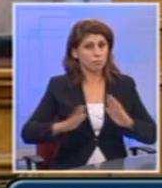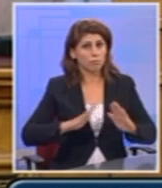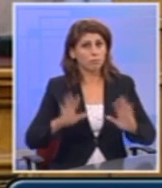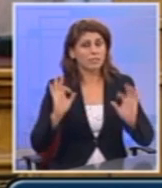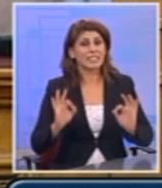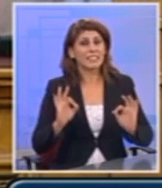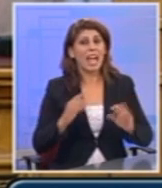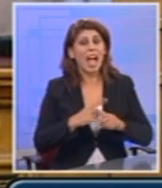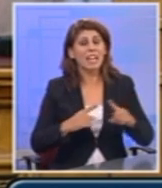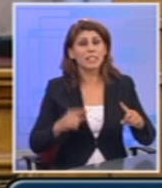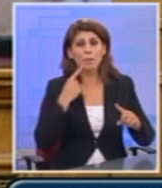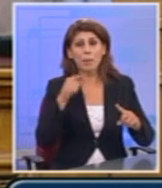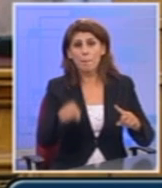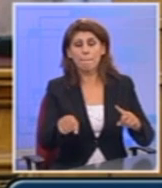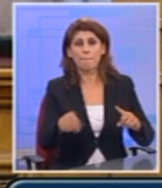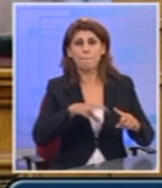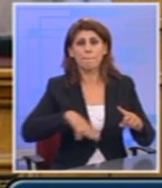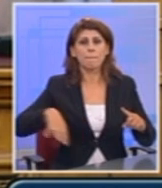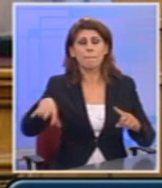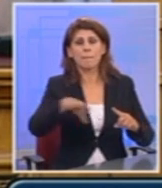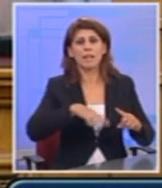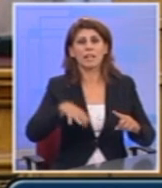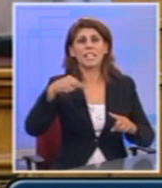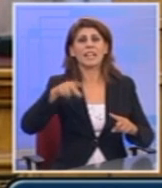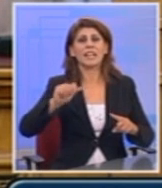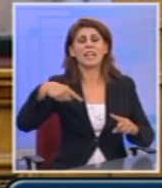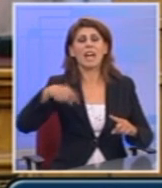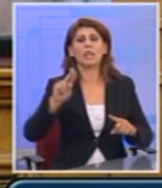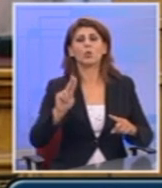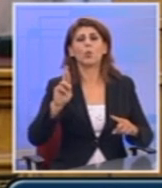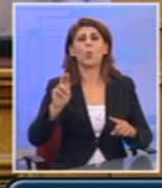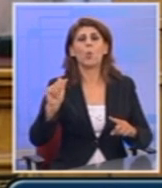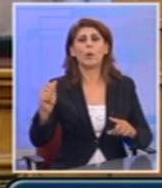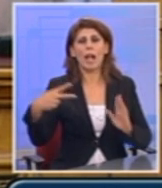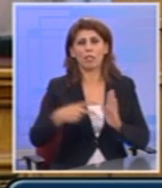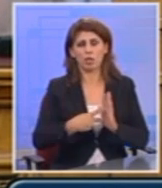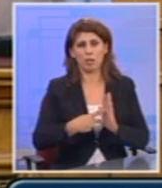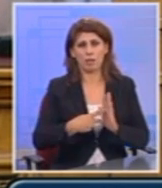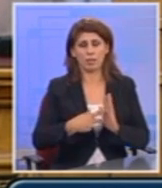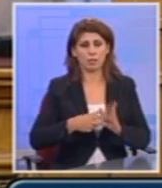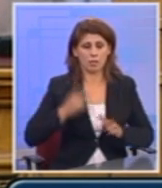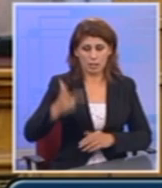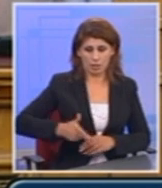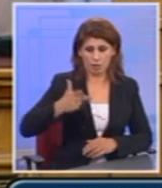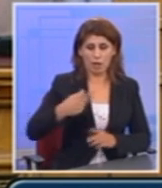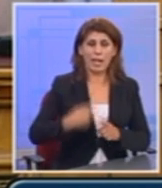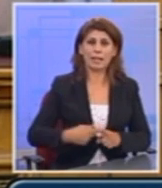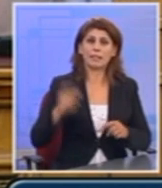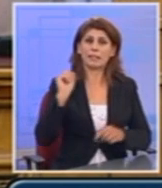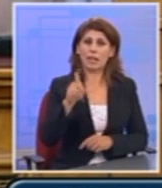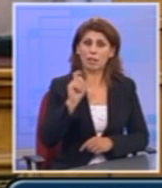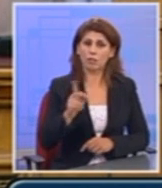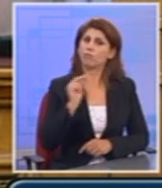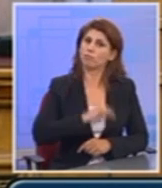και χαρακτηριζόμενο ως περιοχές natura 2000 οι σιδηρόδρομοι τα ελληνικά ταχυδρομεία καθώς και οι